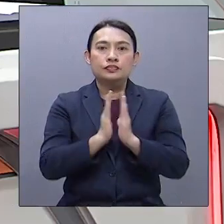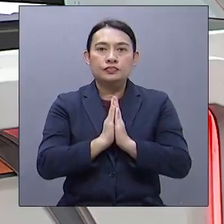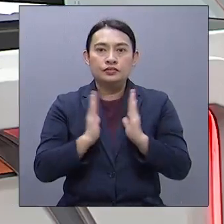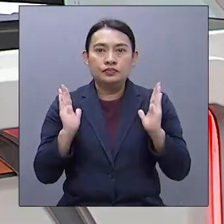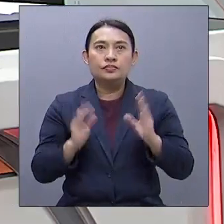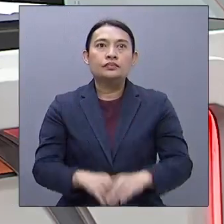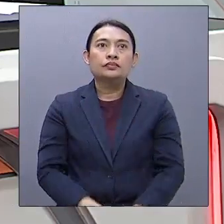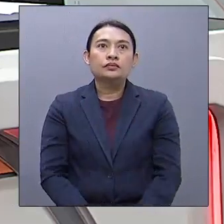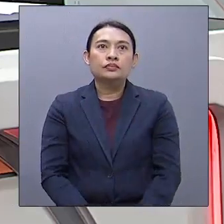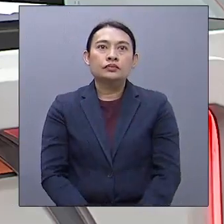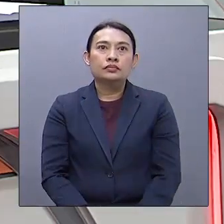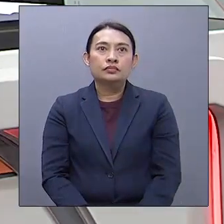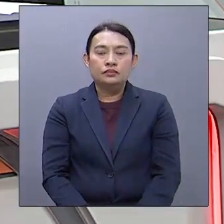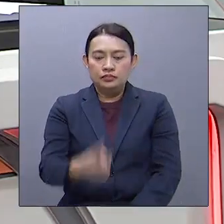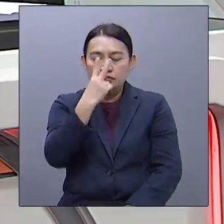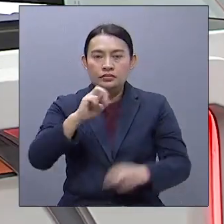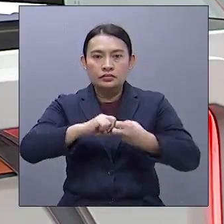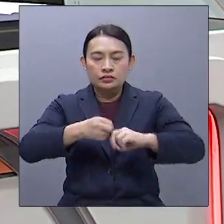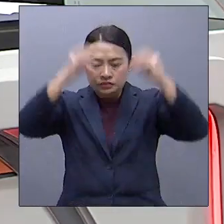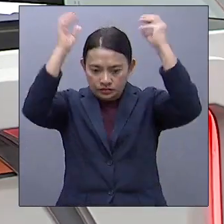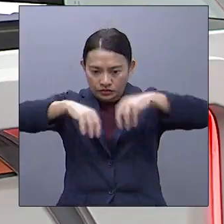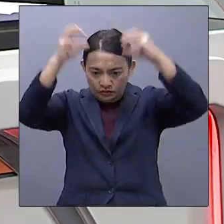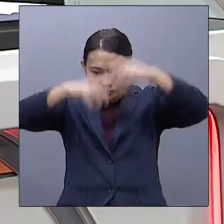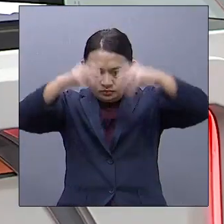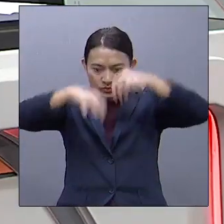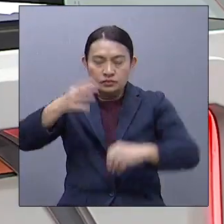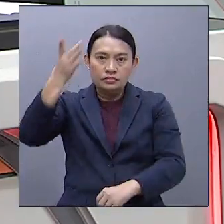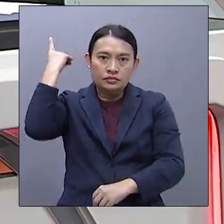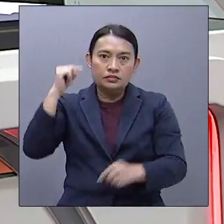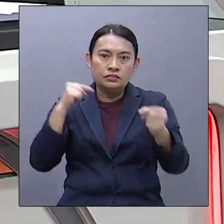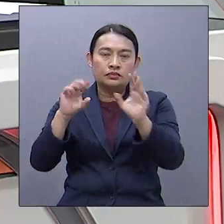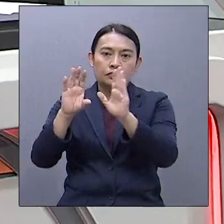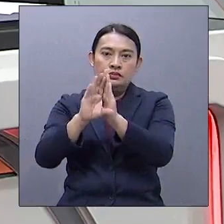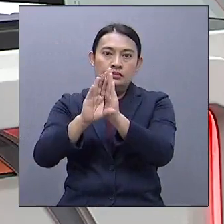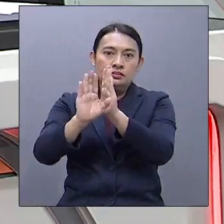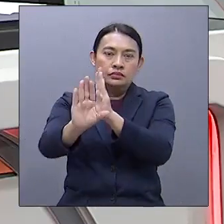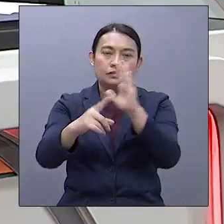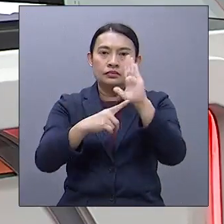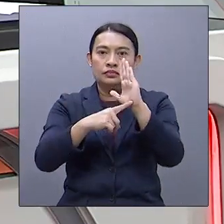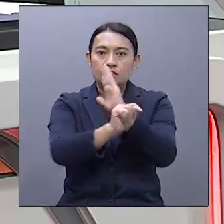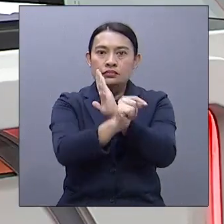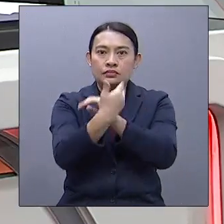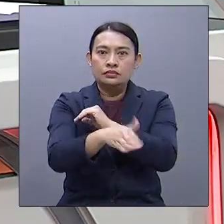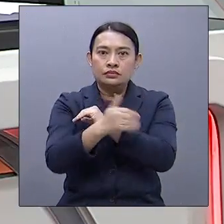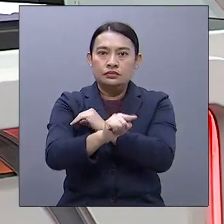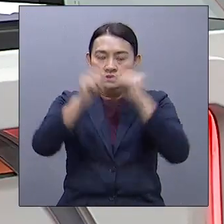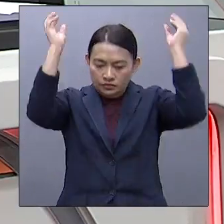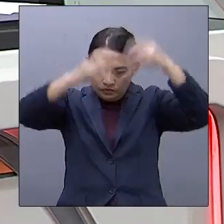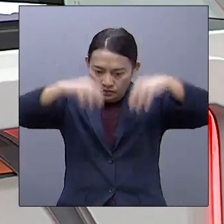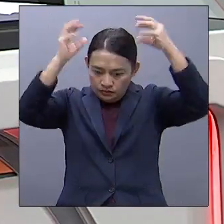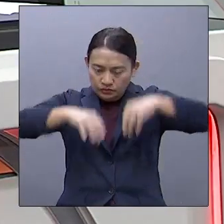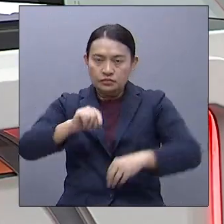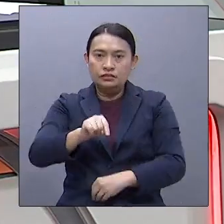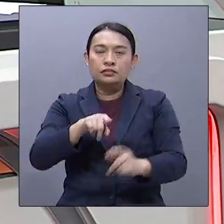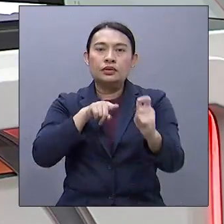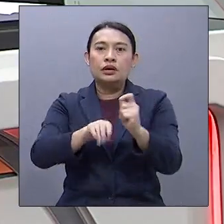เรายังคงติดตามผลกระทบจากฝนตกหนักนะคะเมื่อวานนี้นำเสนอภาพที่จังหวัดตราดไปแล้วที่มีฝนตกลงมาอย่างหนักโดยเฉพาะ